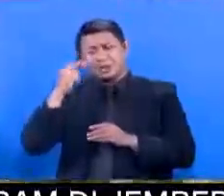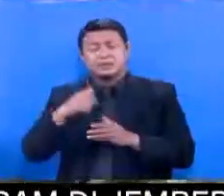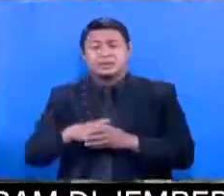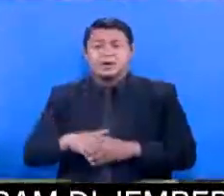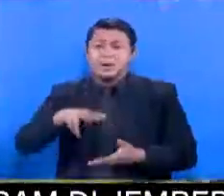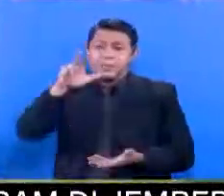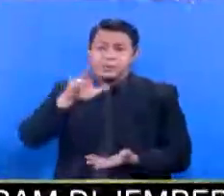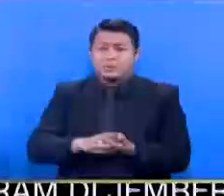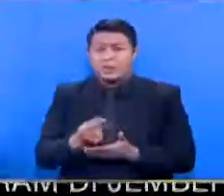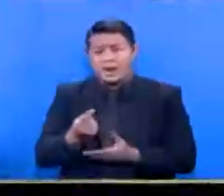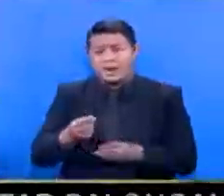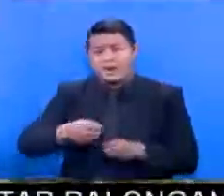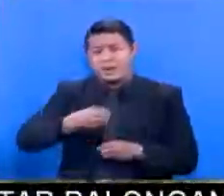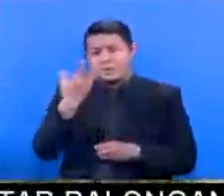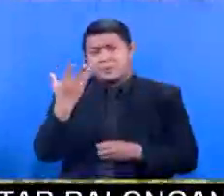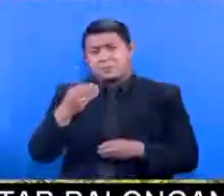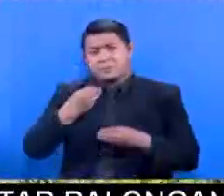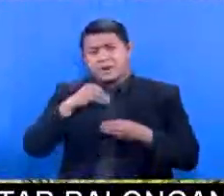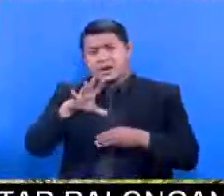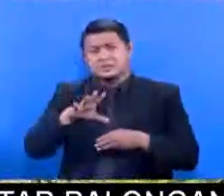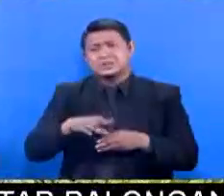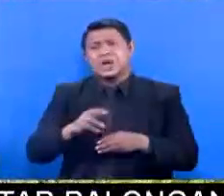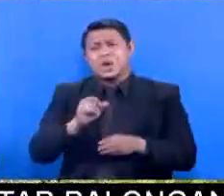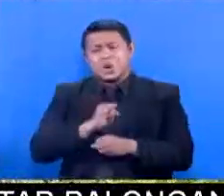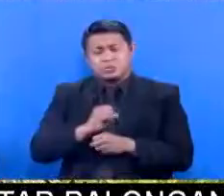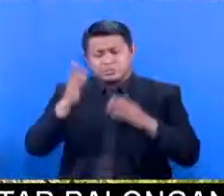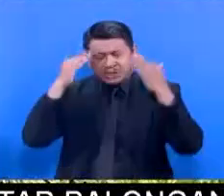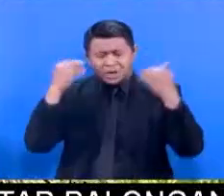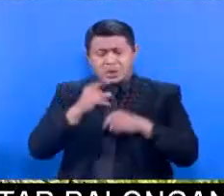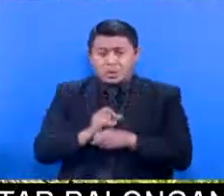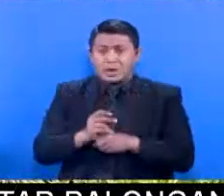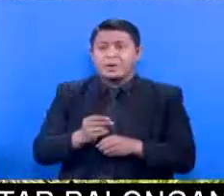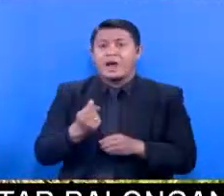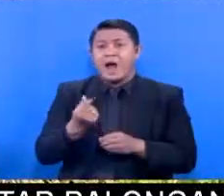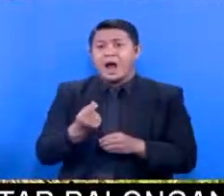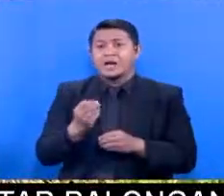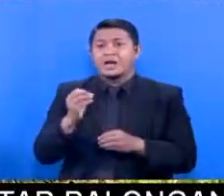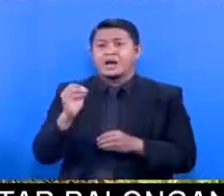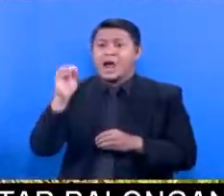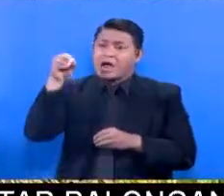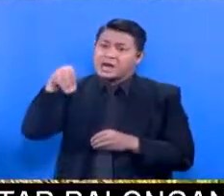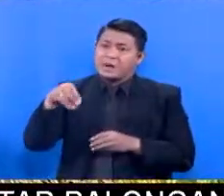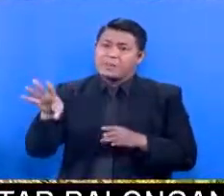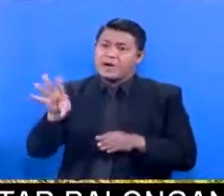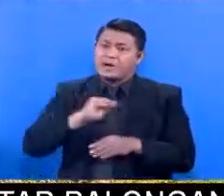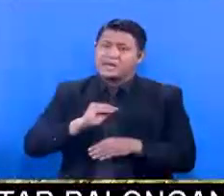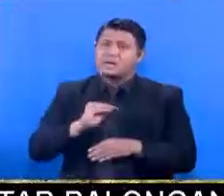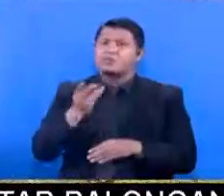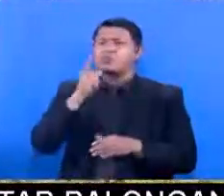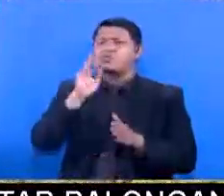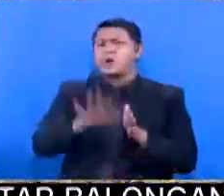harga penjualan beras menurut Dwi juga terus berikan petani karena harga jual gabah kering yang tidak menutup ongkos